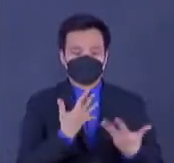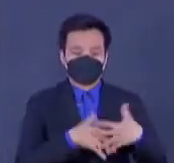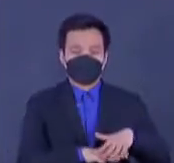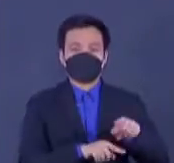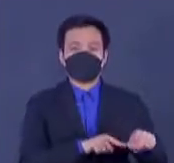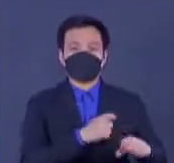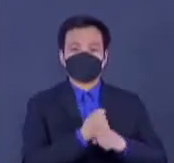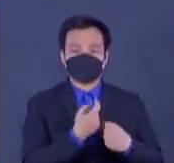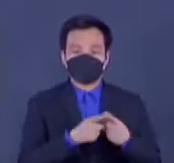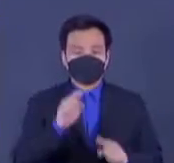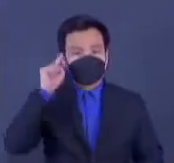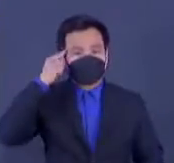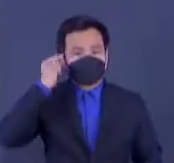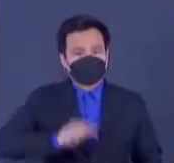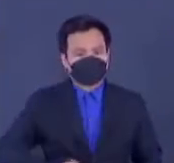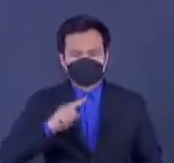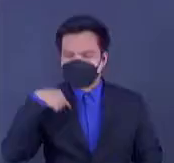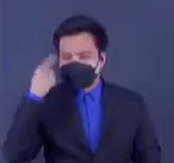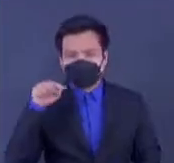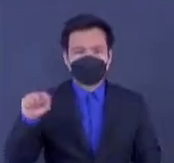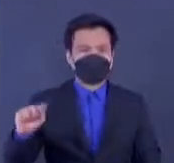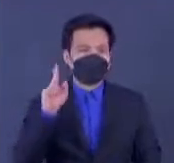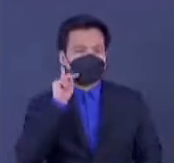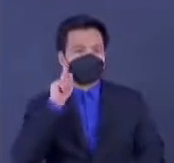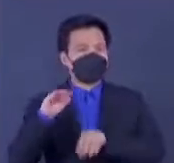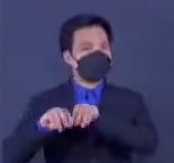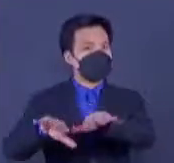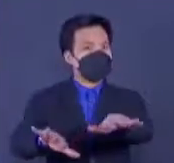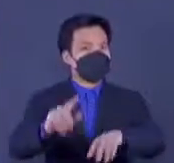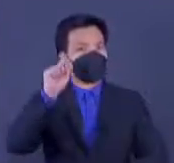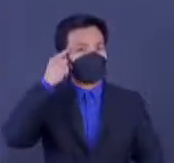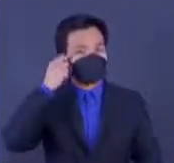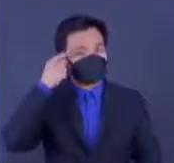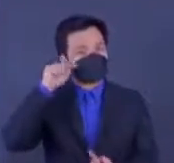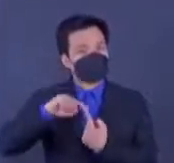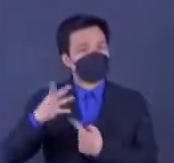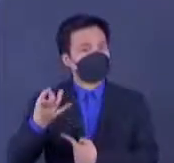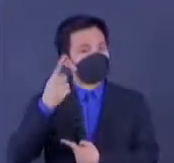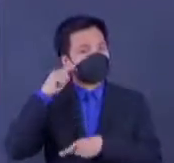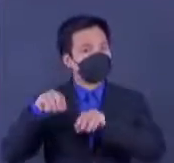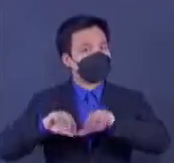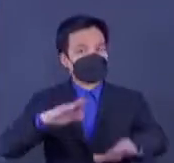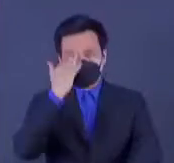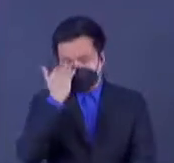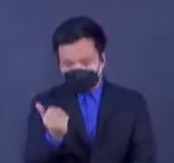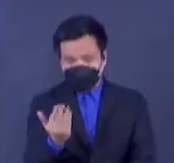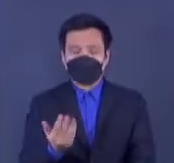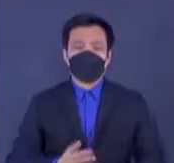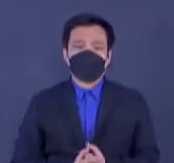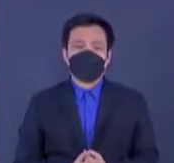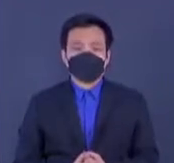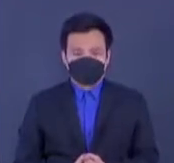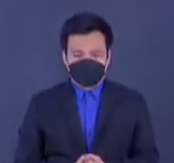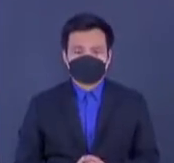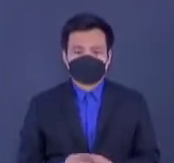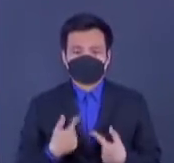ไม่ทราบว่าใครบุคคลไหนที่ปล่อยข่าวนี้ออกไปและมีวัตถุประสงค์อะไรครับ เรื่องการโ